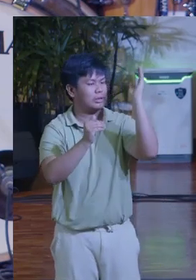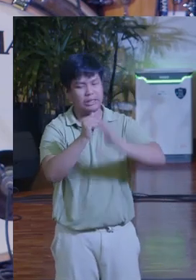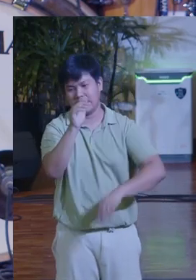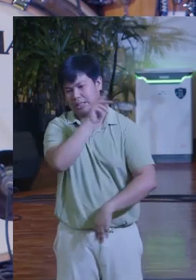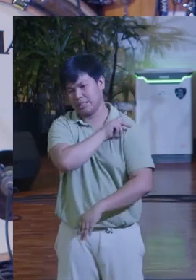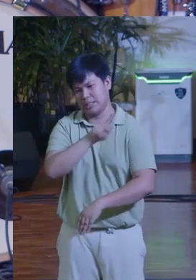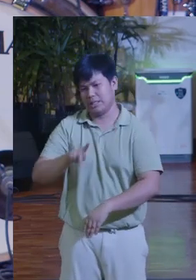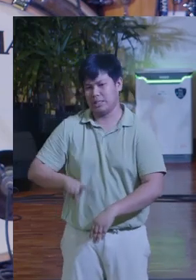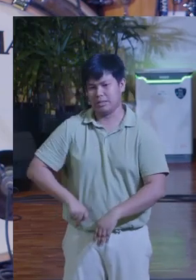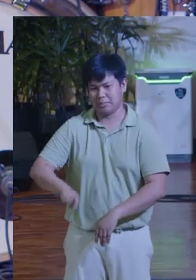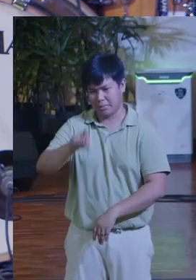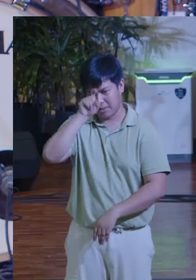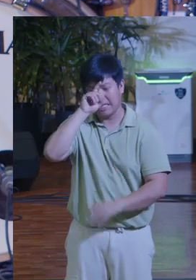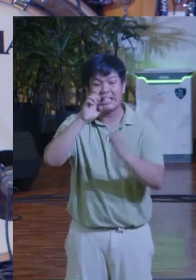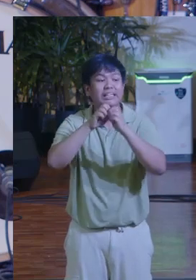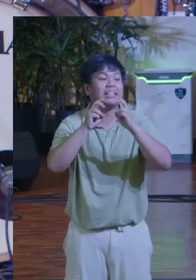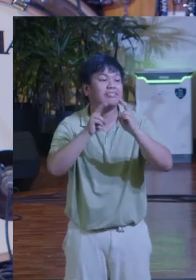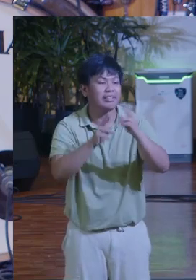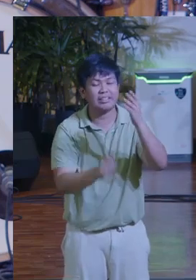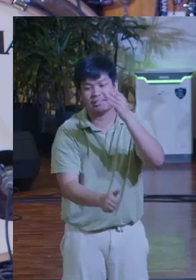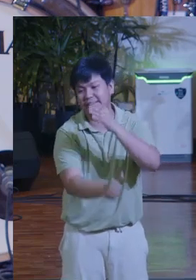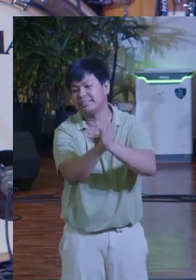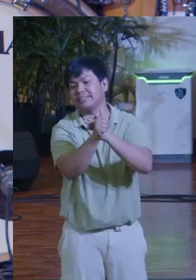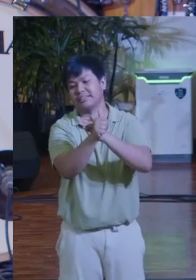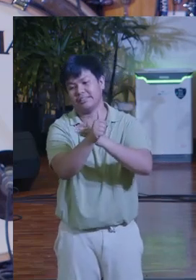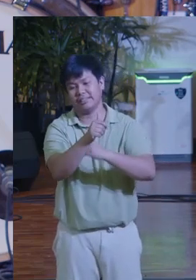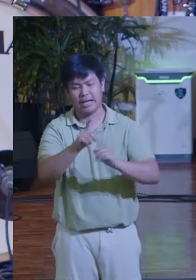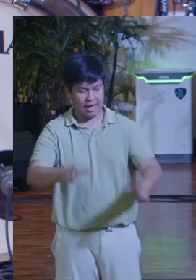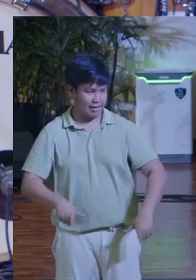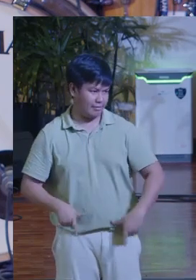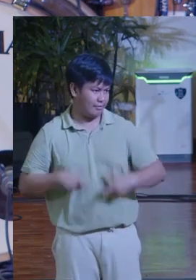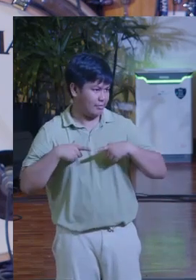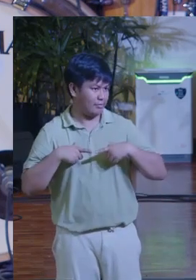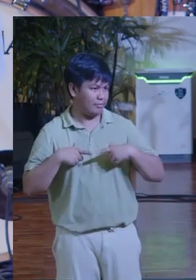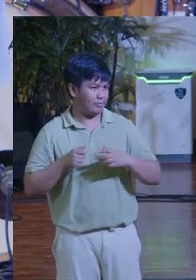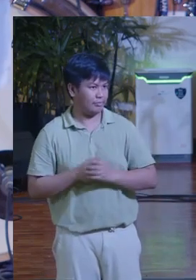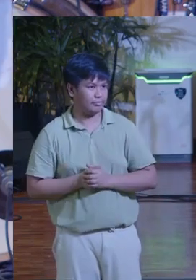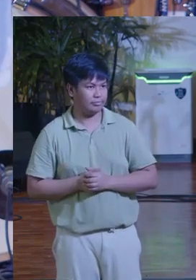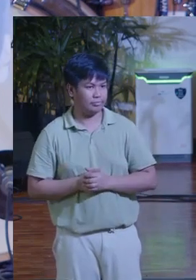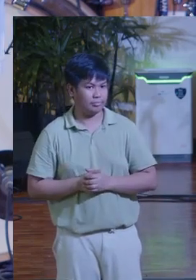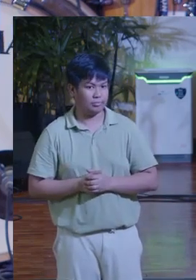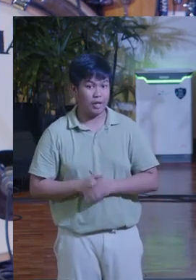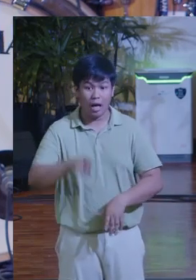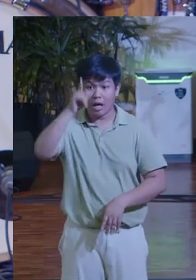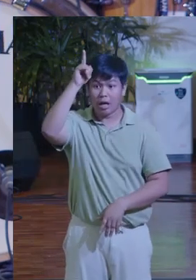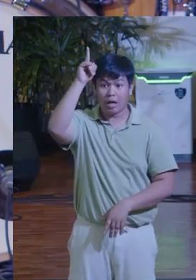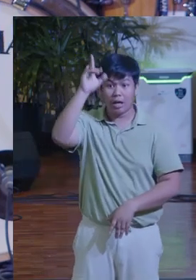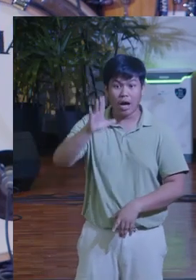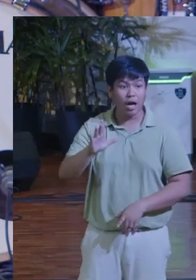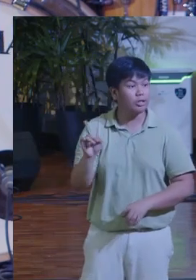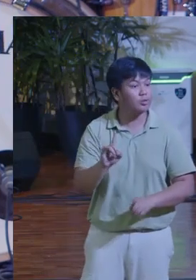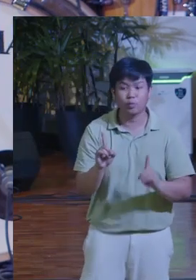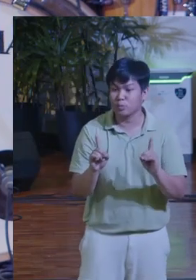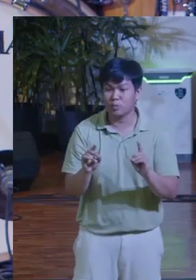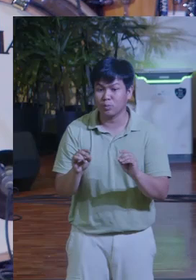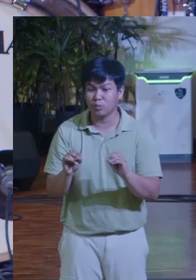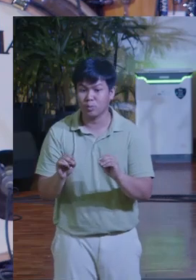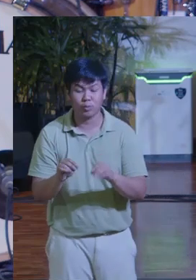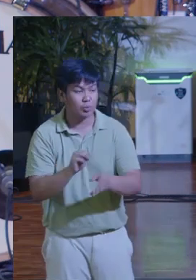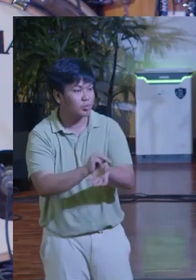them. Merong gantimpala sa kanila. So God dealt well with the midwives, and the